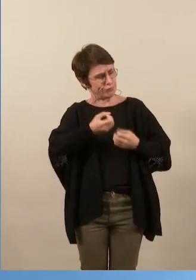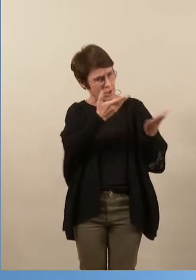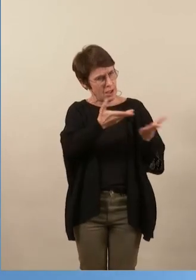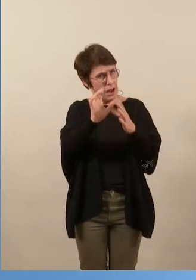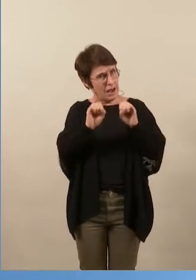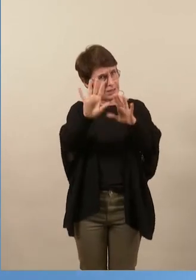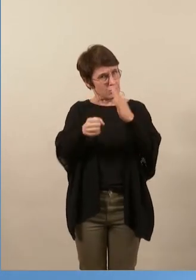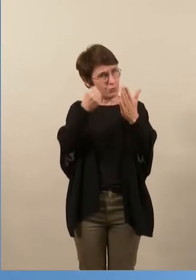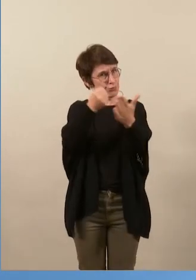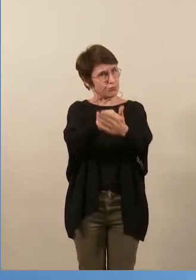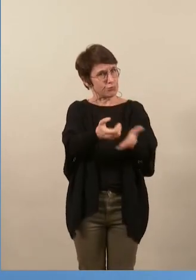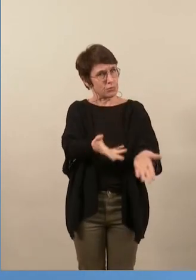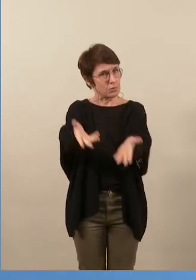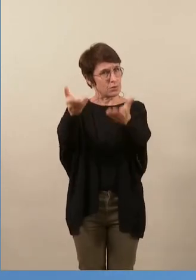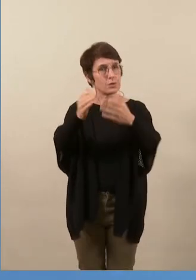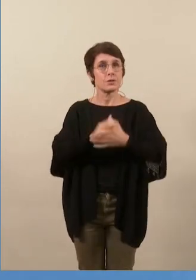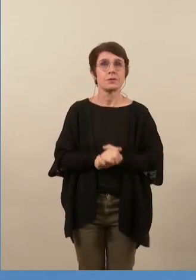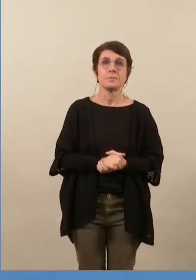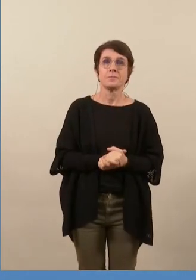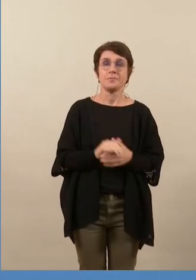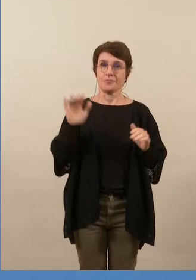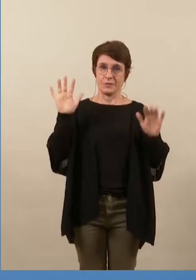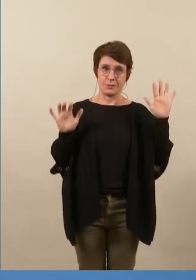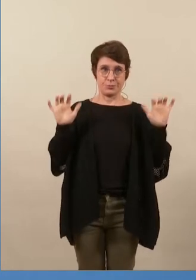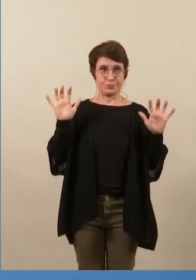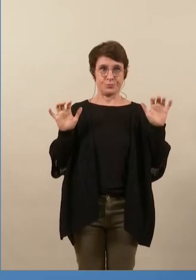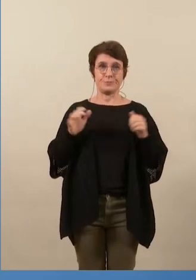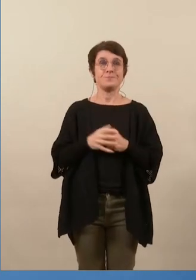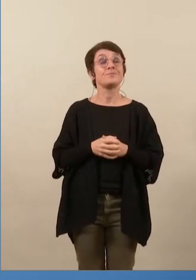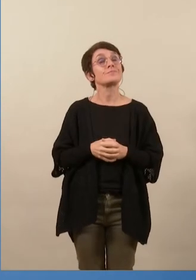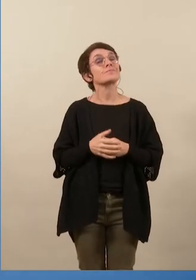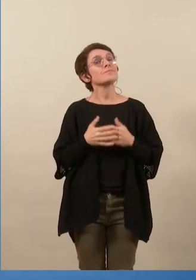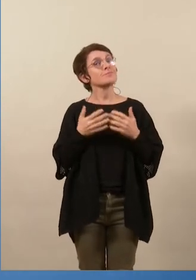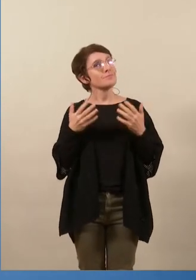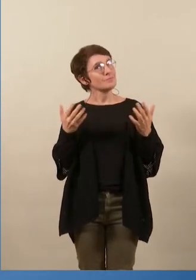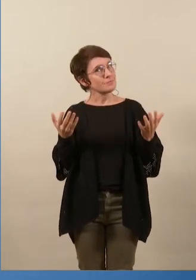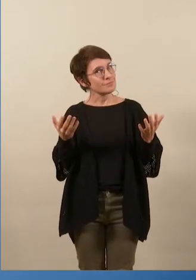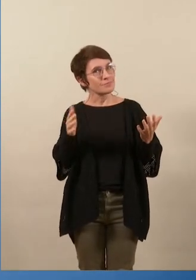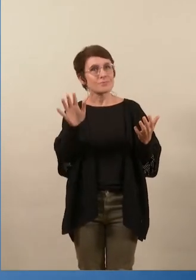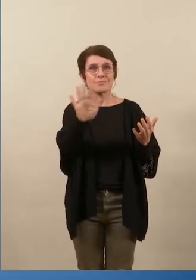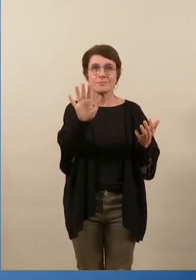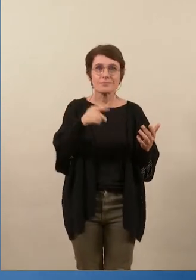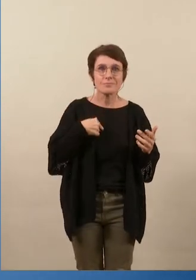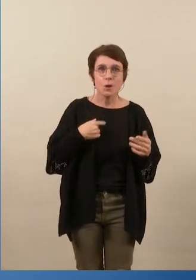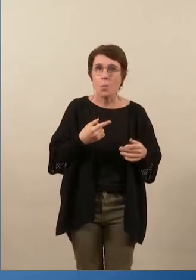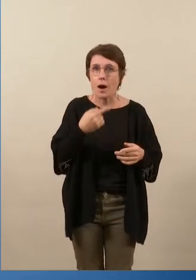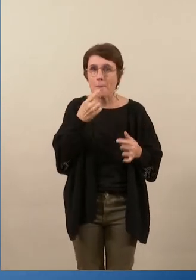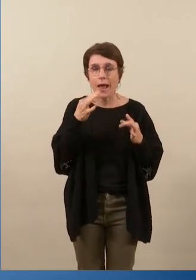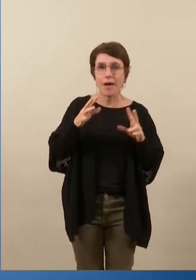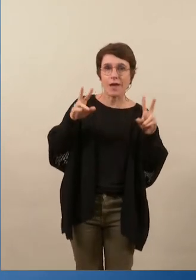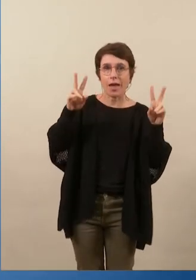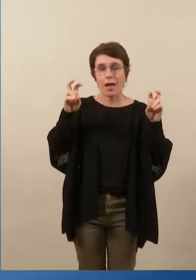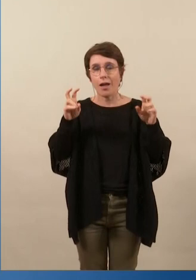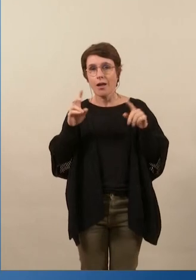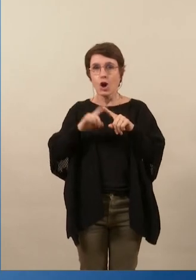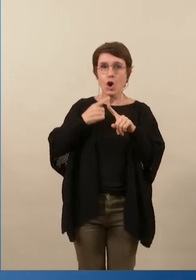laissez-le non pas de souci pas de souci donc j'ai voulu rectifier pour pas que on pense qu'il y ait une allusion quelconque à quelque